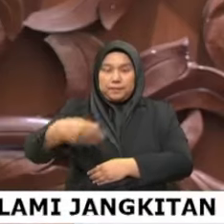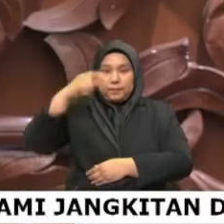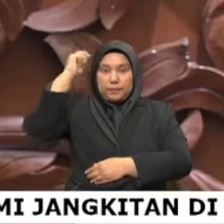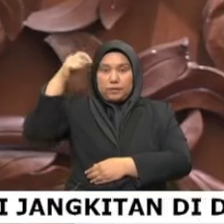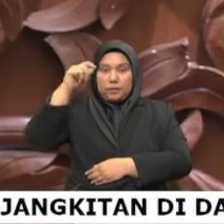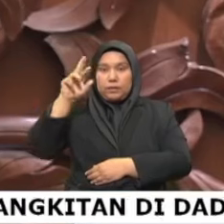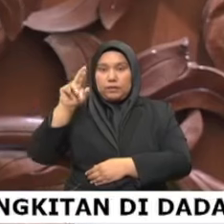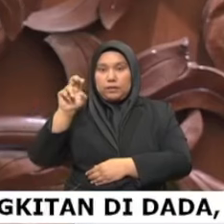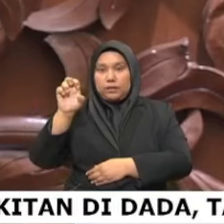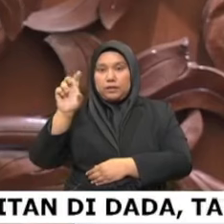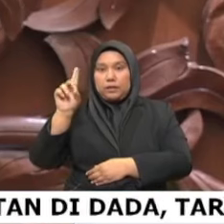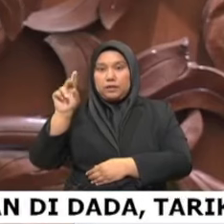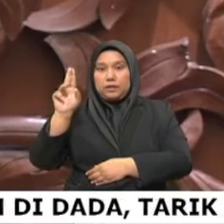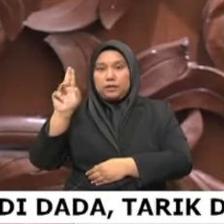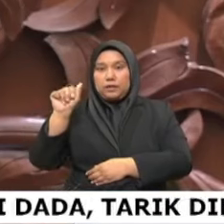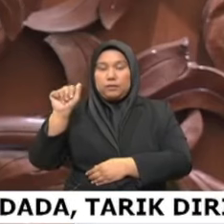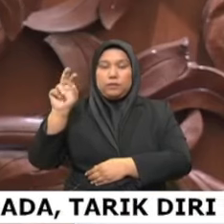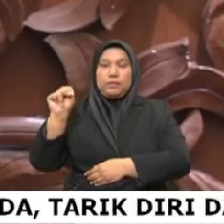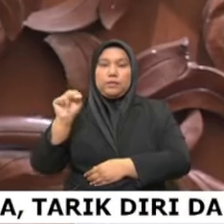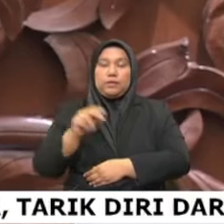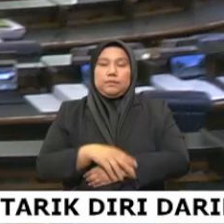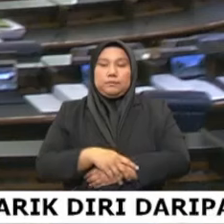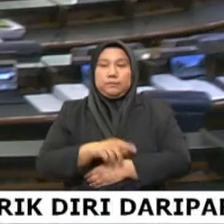Rubin Tenom.